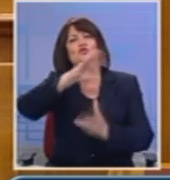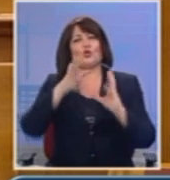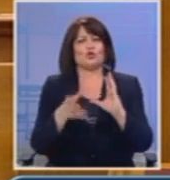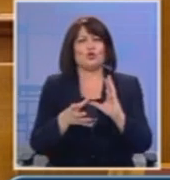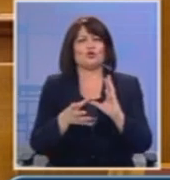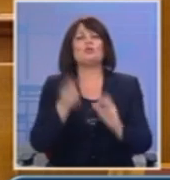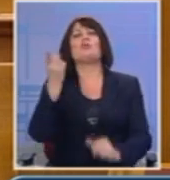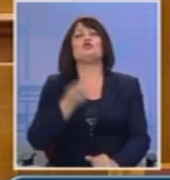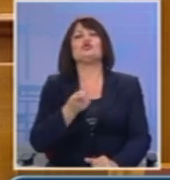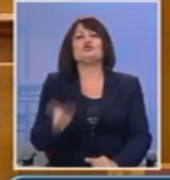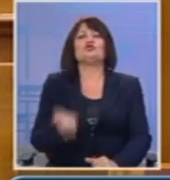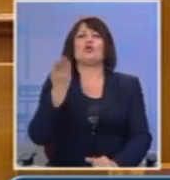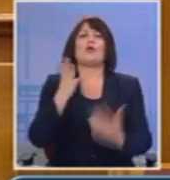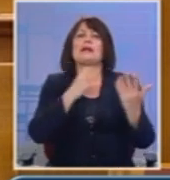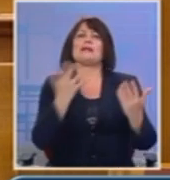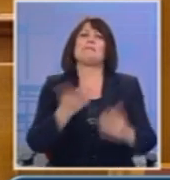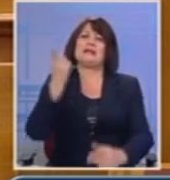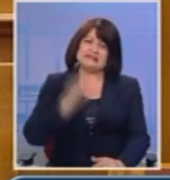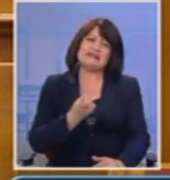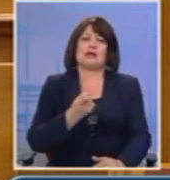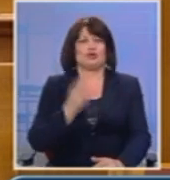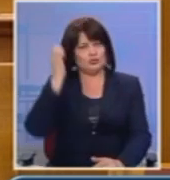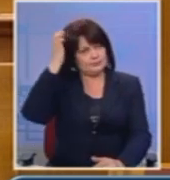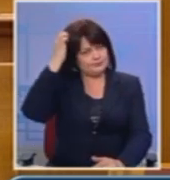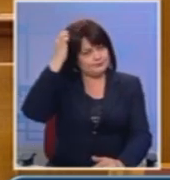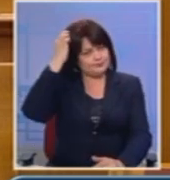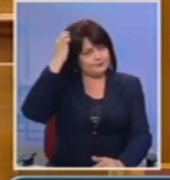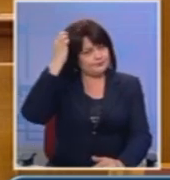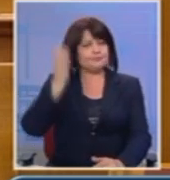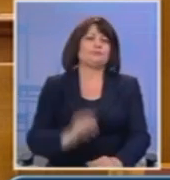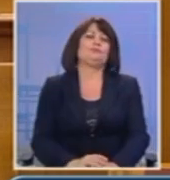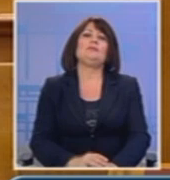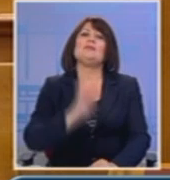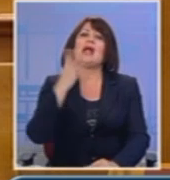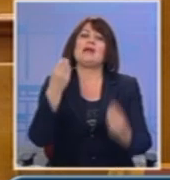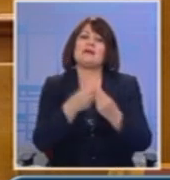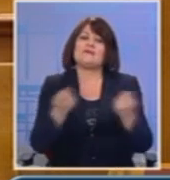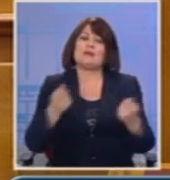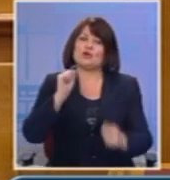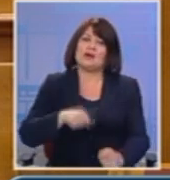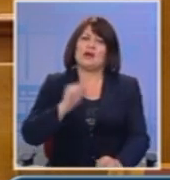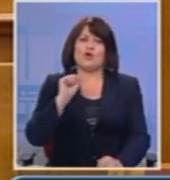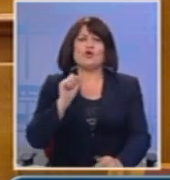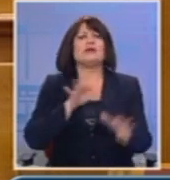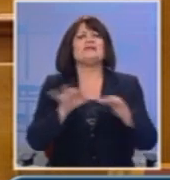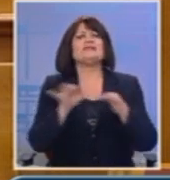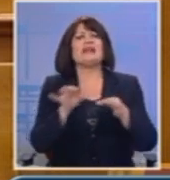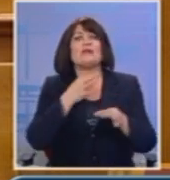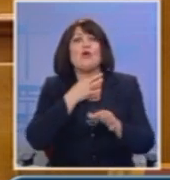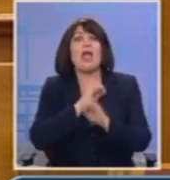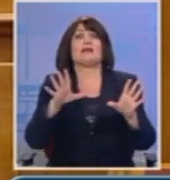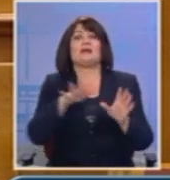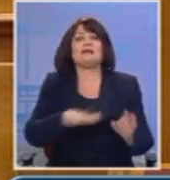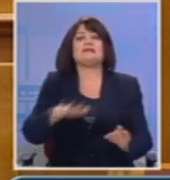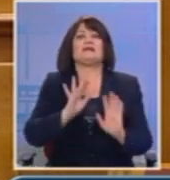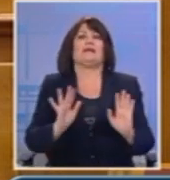σε ποσοστό μεγαλύτερο του 95% για το αν θα εφαρμοστεί ή δεν θα εφαρμοστεί το σχέδιο εκτάκτων συνθηκών